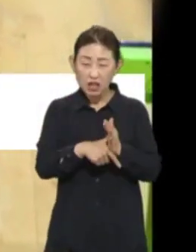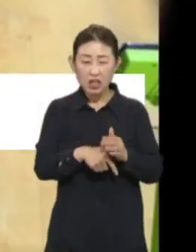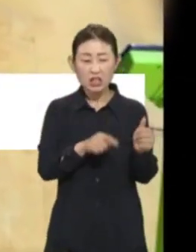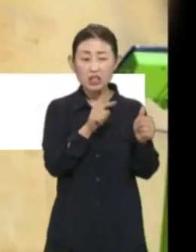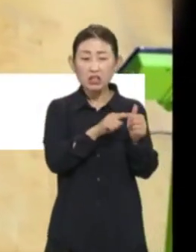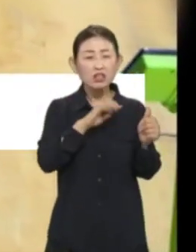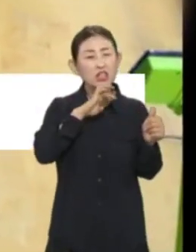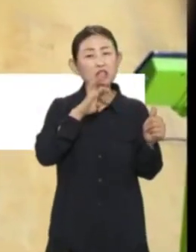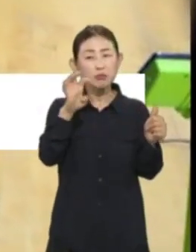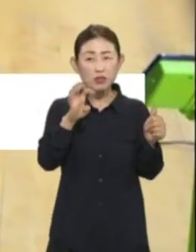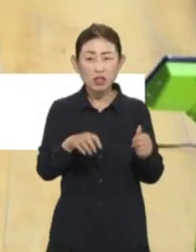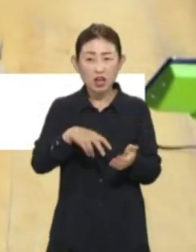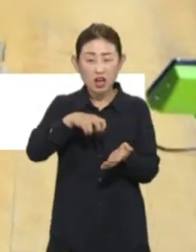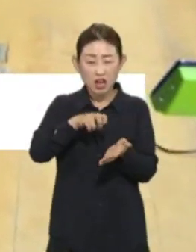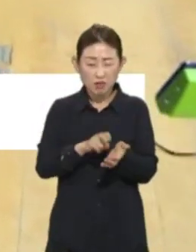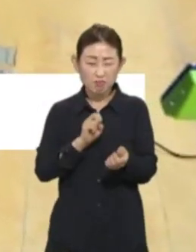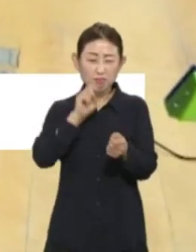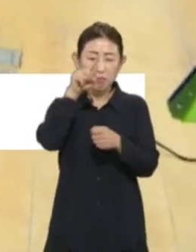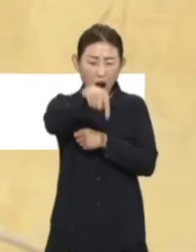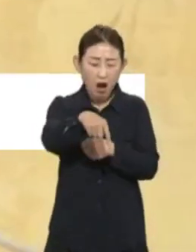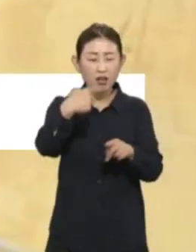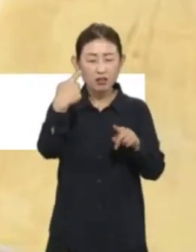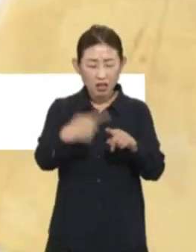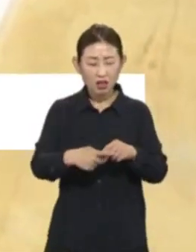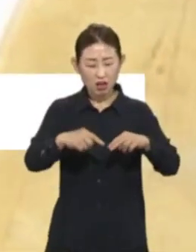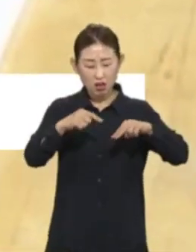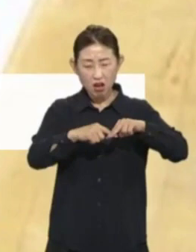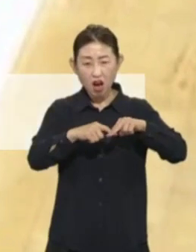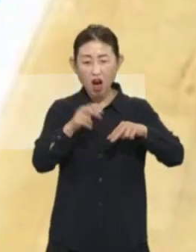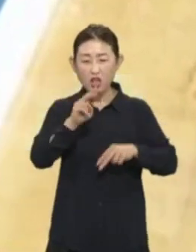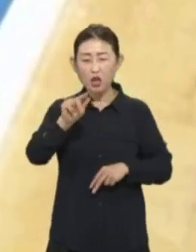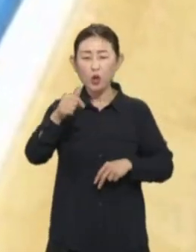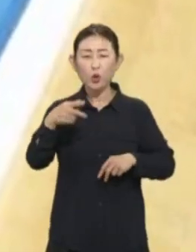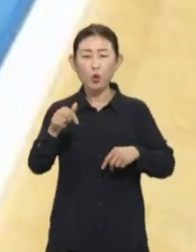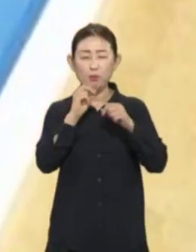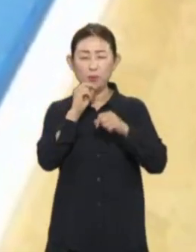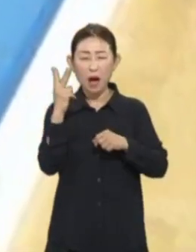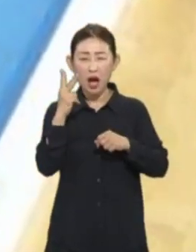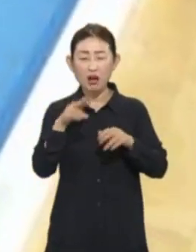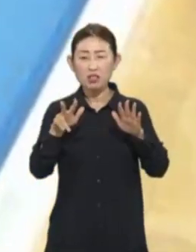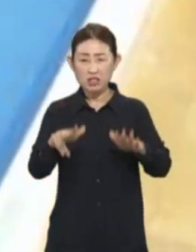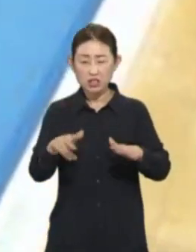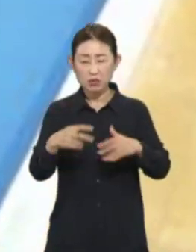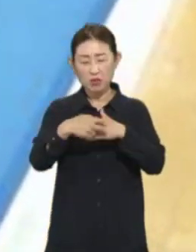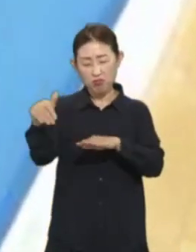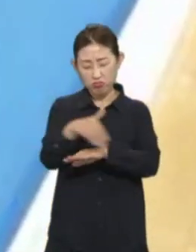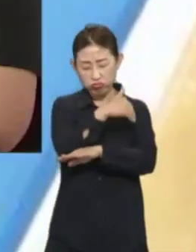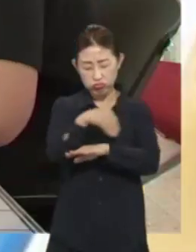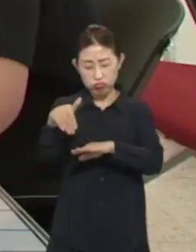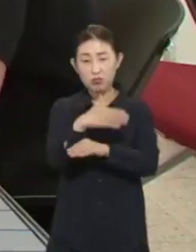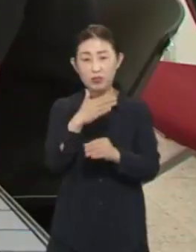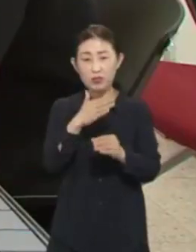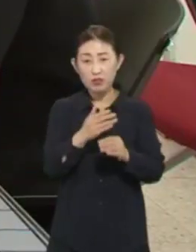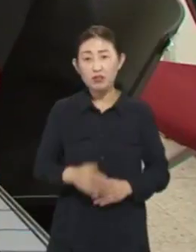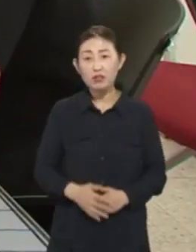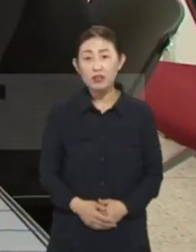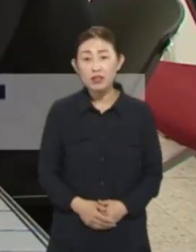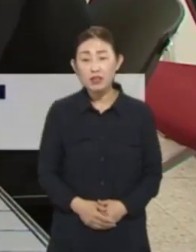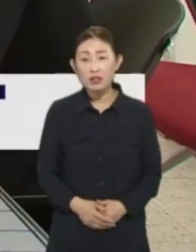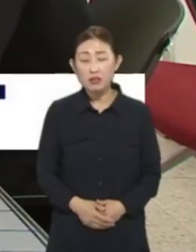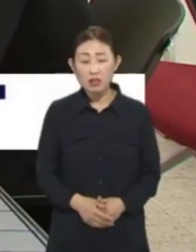A씨가 제자리 멀리뛰기를 하다 무릎 연골이 찢어졌습니다. A씨는 현재까지도 통원 치료 중입니다. 소방노조